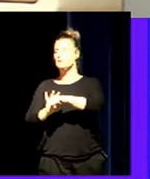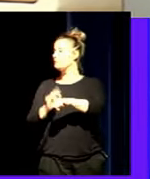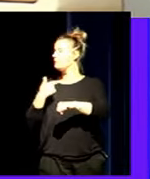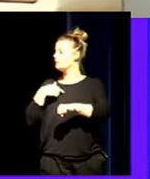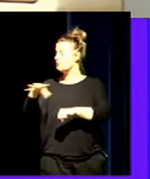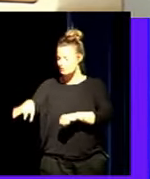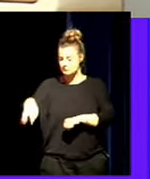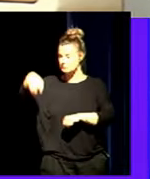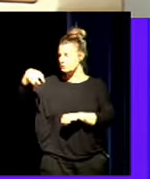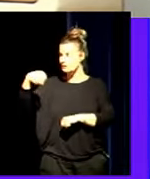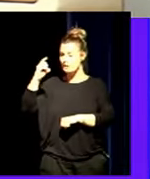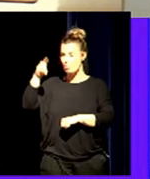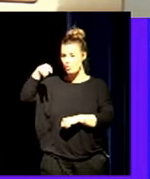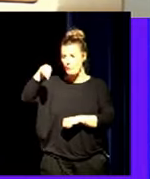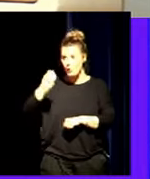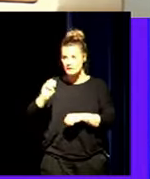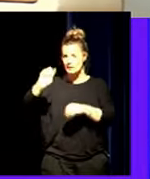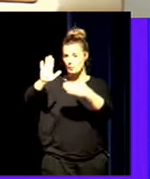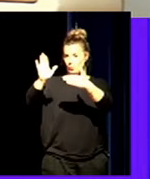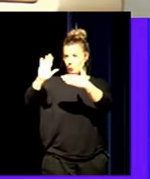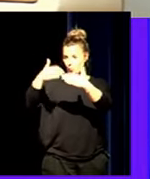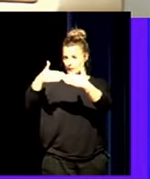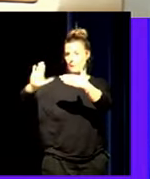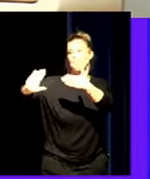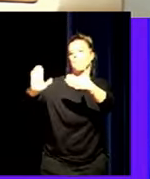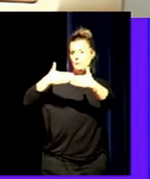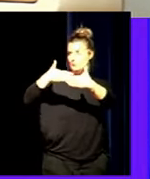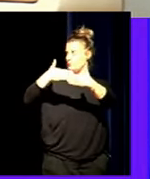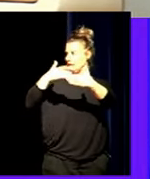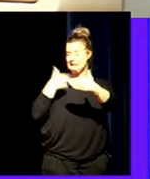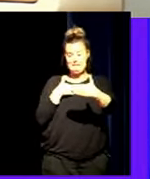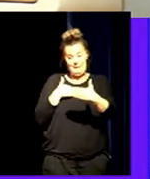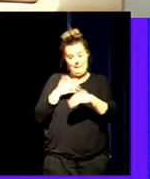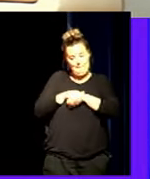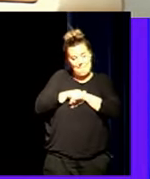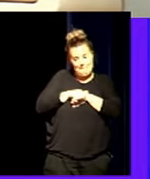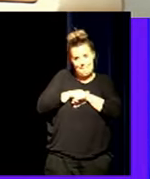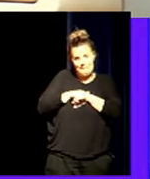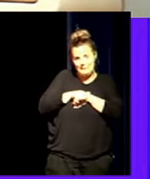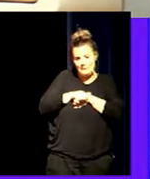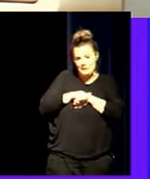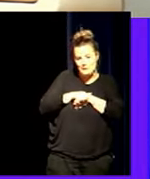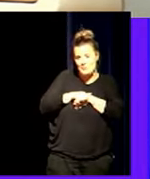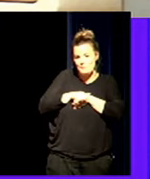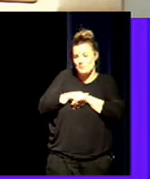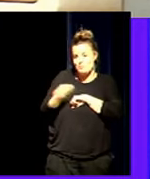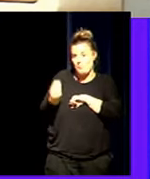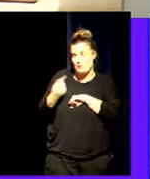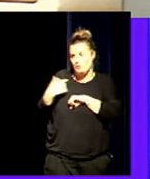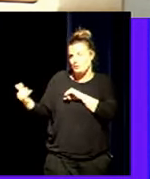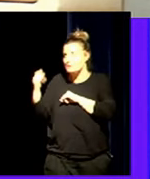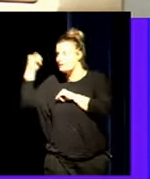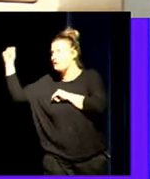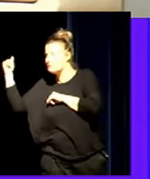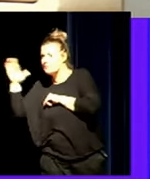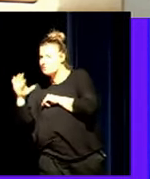el domo, eta izten nuen atea, eta nire laguminari ditzen nion. Zero, amak betizan, baina ez di, zer